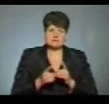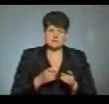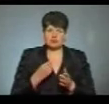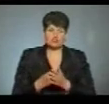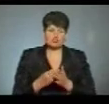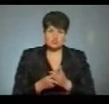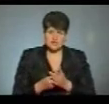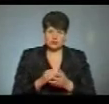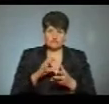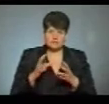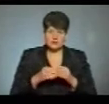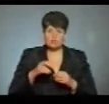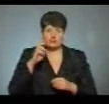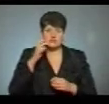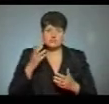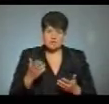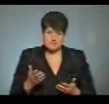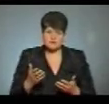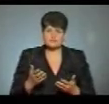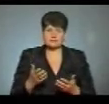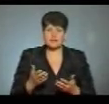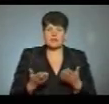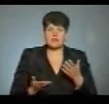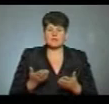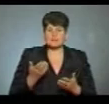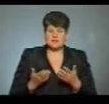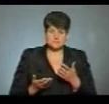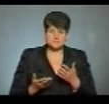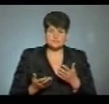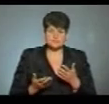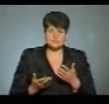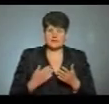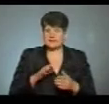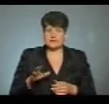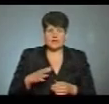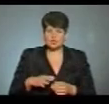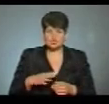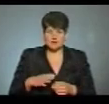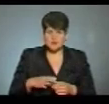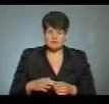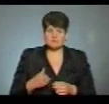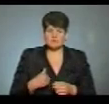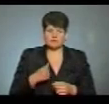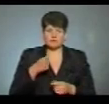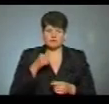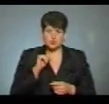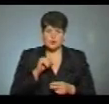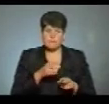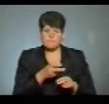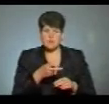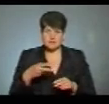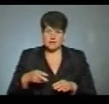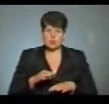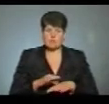бюджету в цілому у державі. Але не дочекавшись, звичайно, ми вчора паралельно